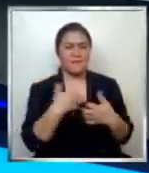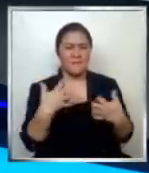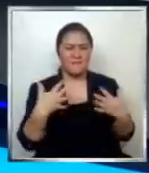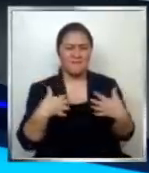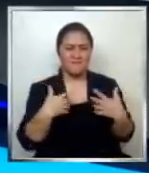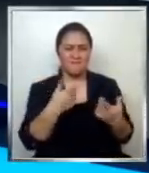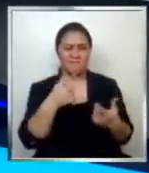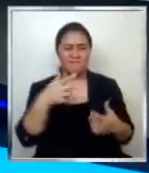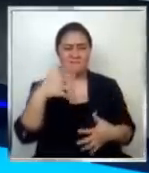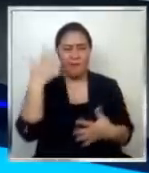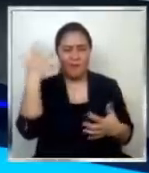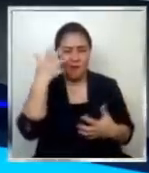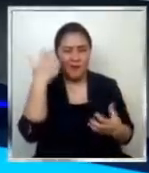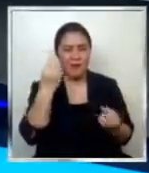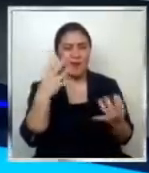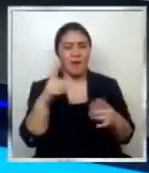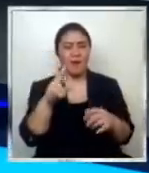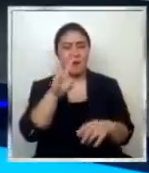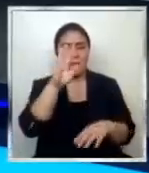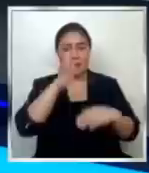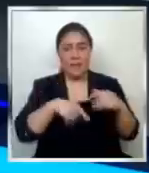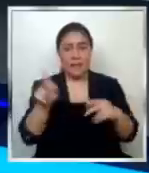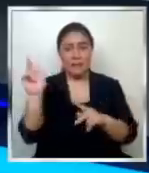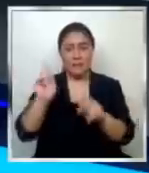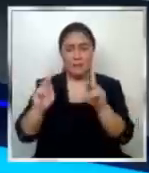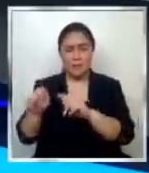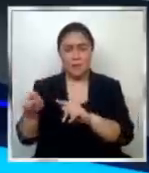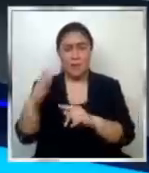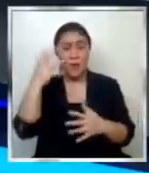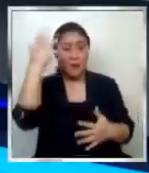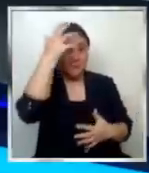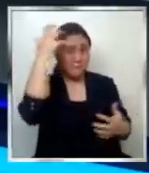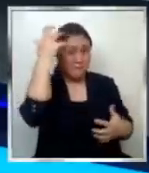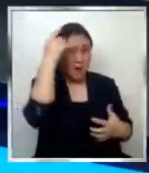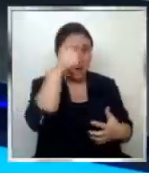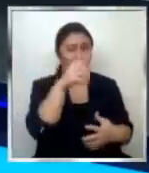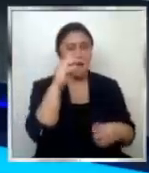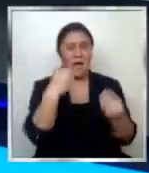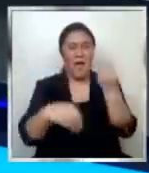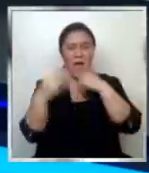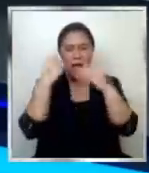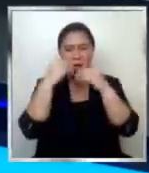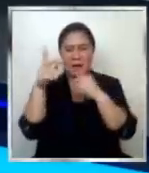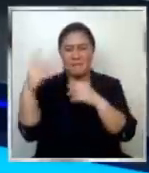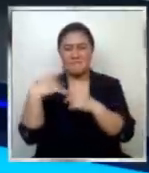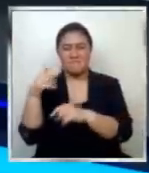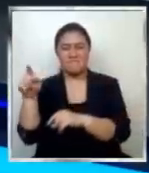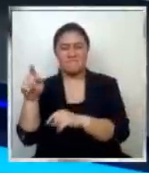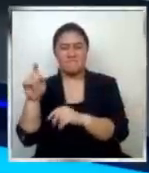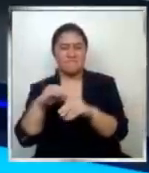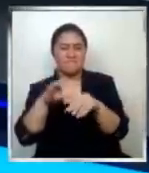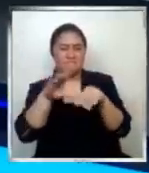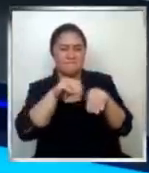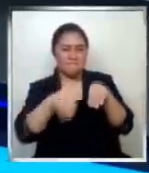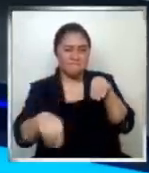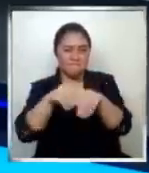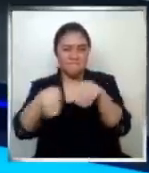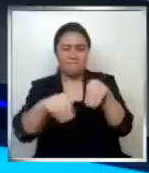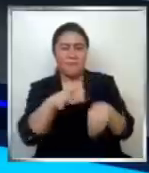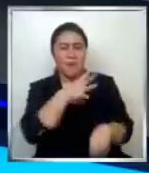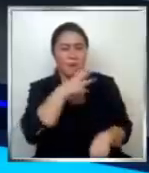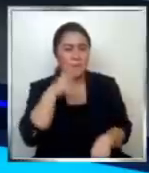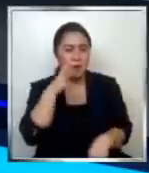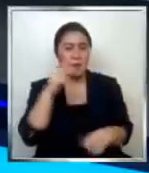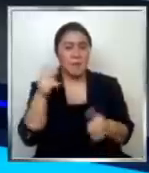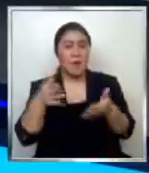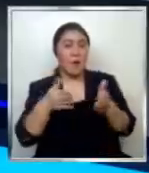residente, lalo't kinakain na raw ng mga unggoy ang kanilang mga pananim. Kaya may ordinansang ipinatupad kung saan pinapayagang